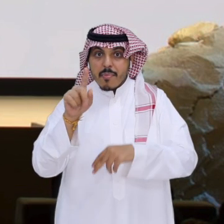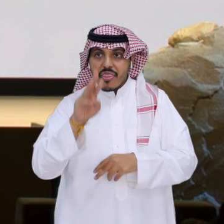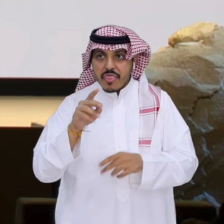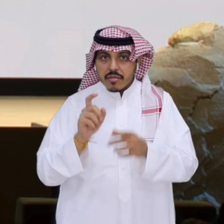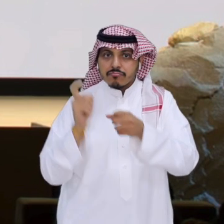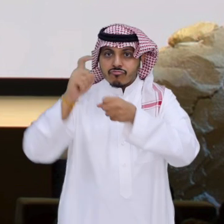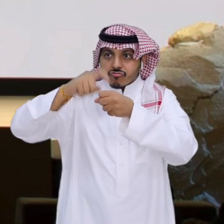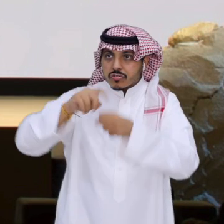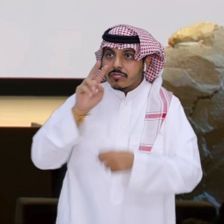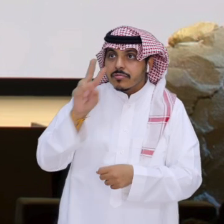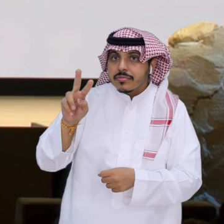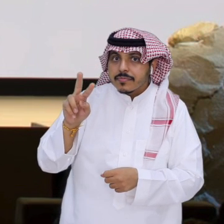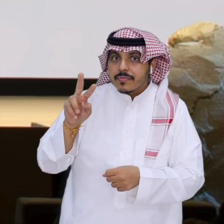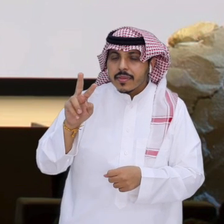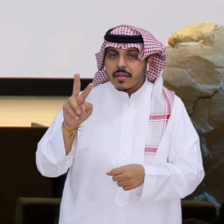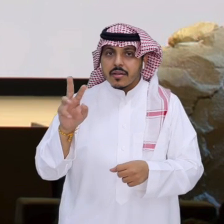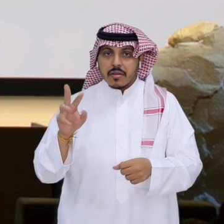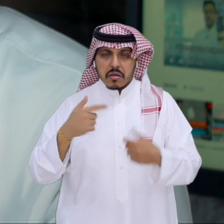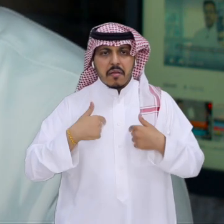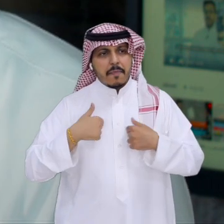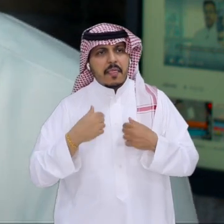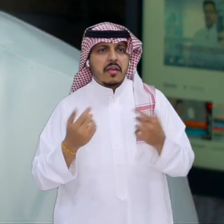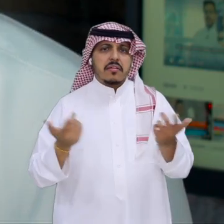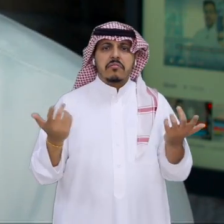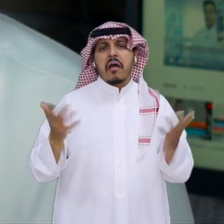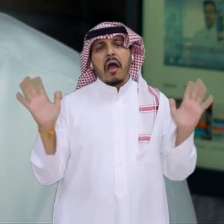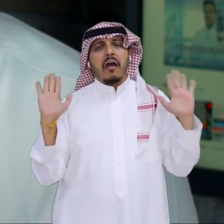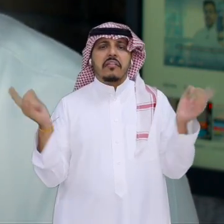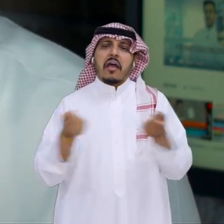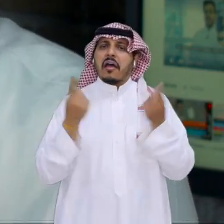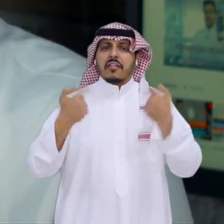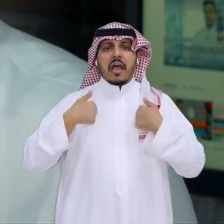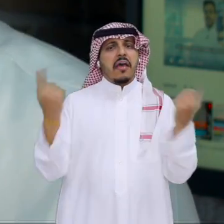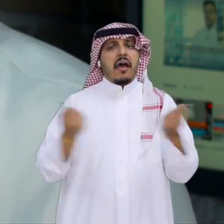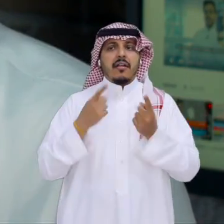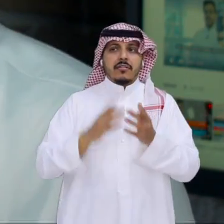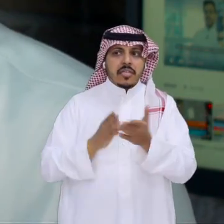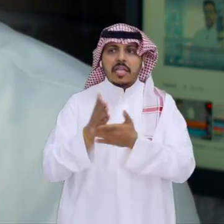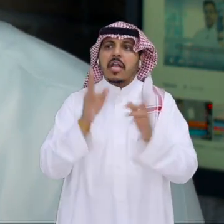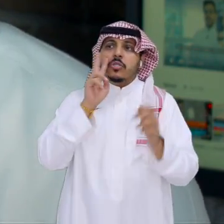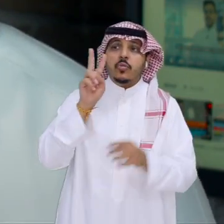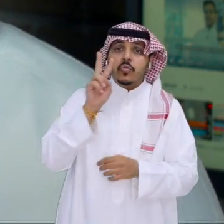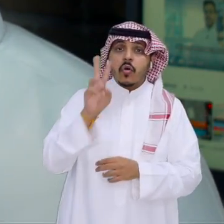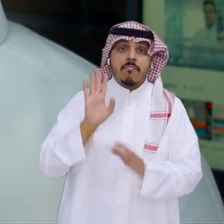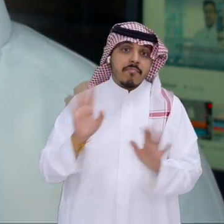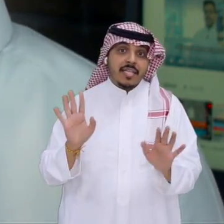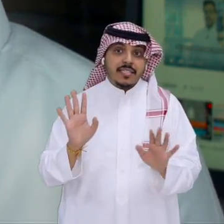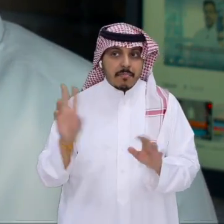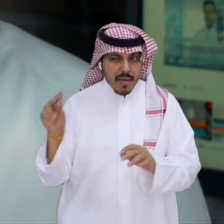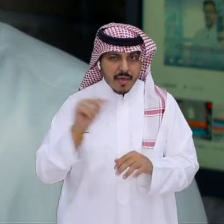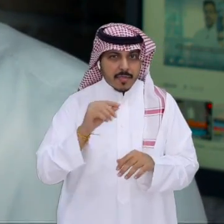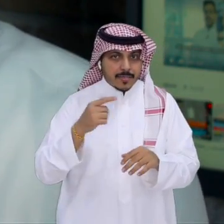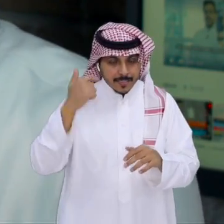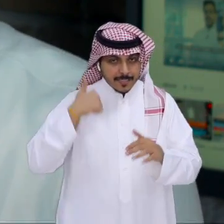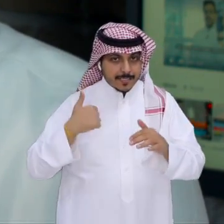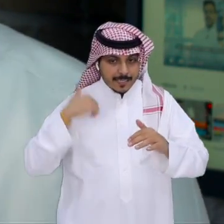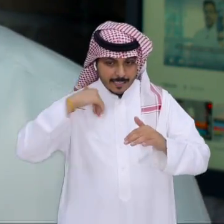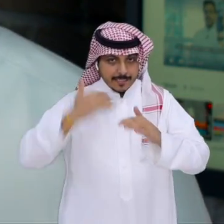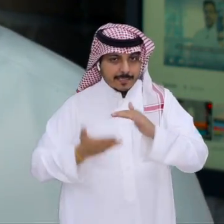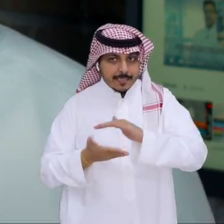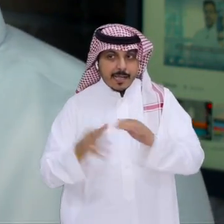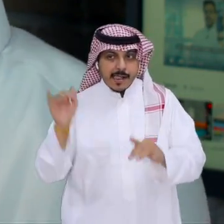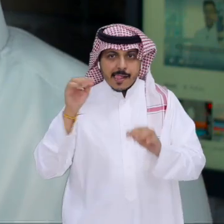اللي ينضموا للبث بحكم أو بحجة أنهم يشاركوا بشكل إيجابي، ولكن في النهاية يكونوا يا قاعدين